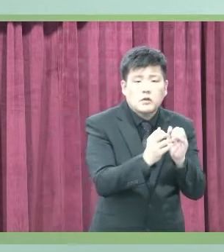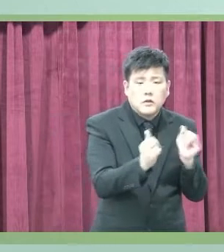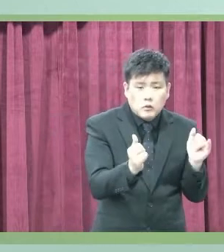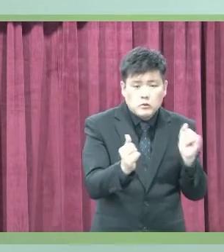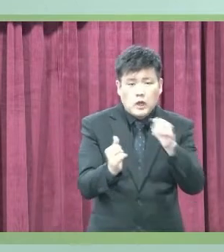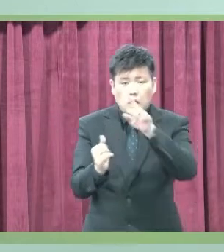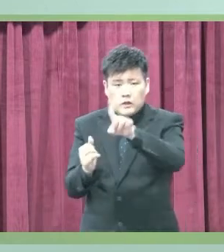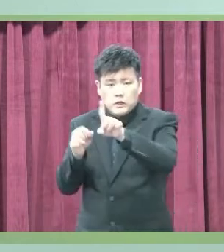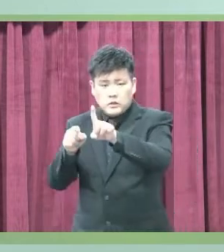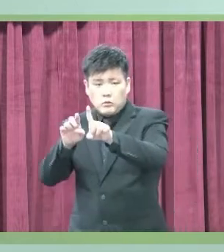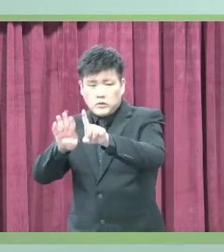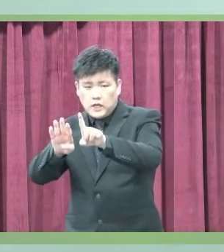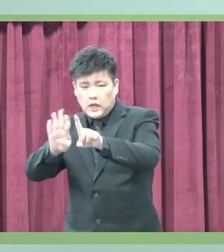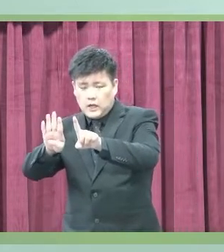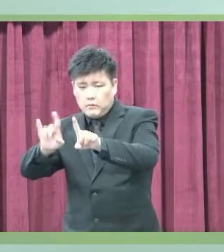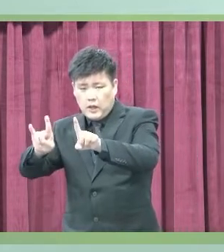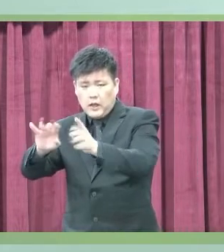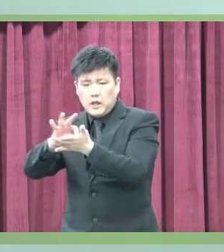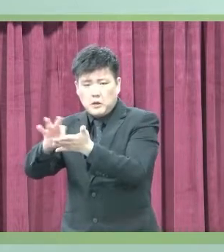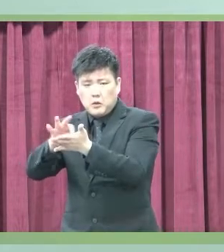1.4배 낮습니다.